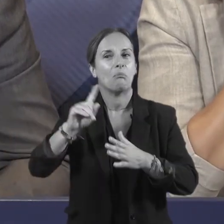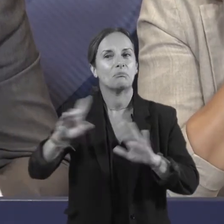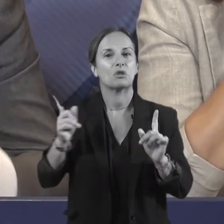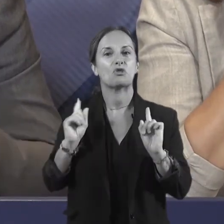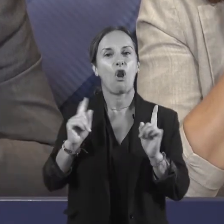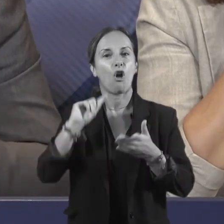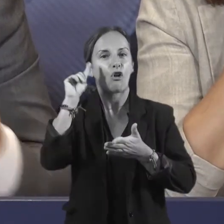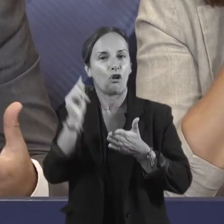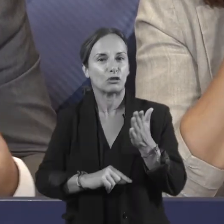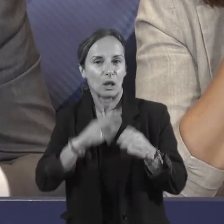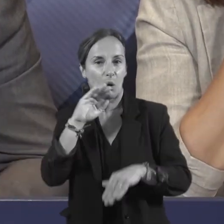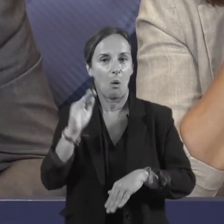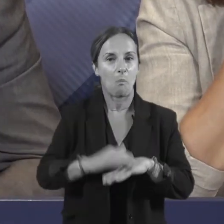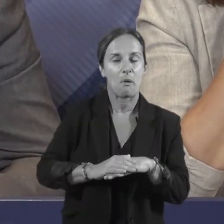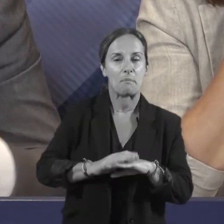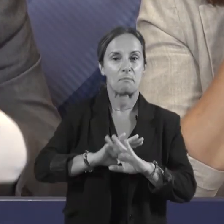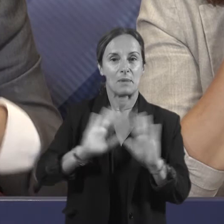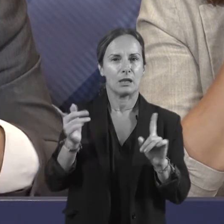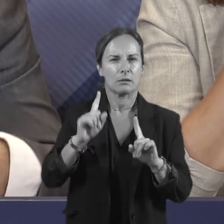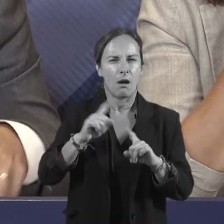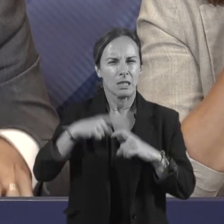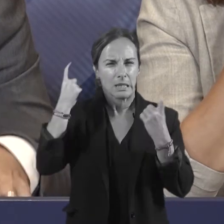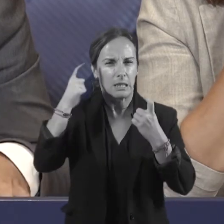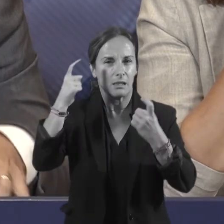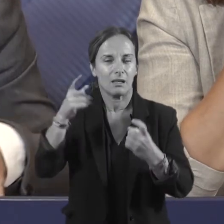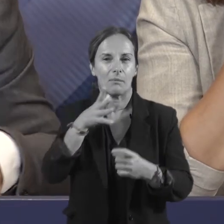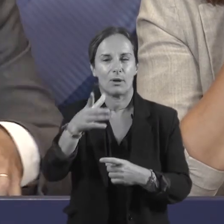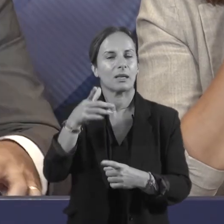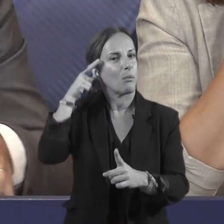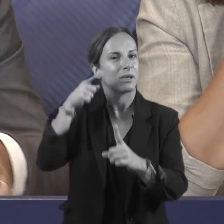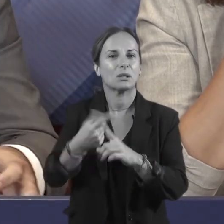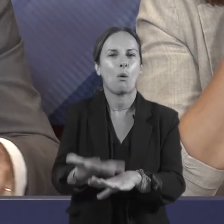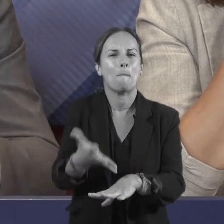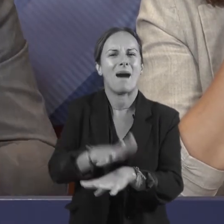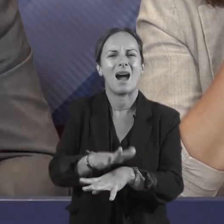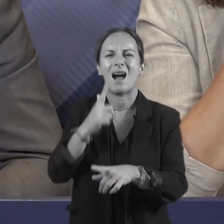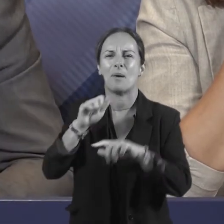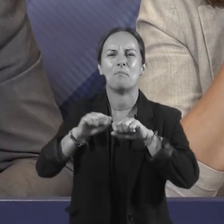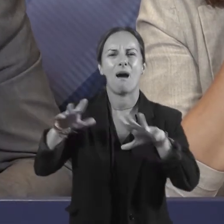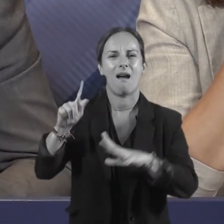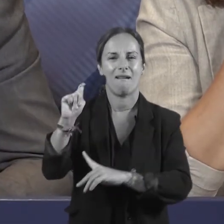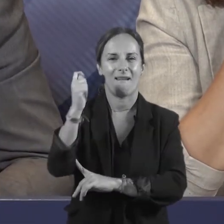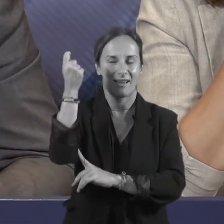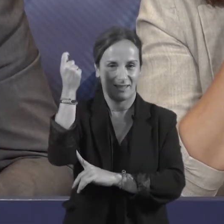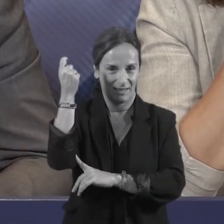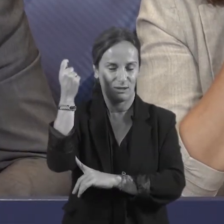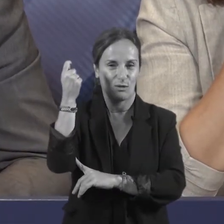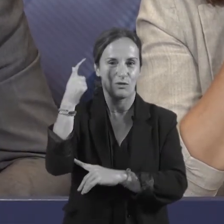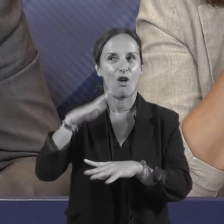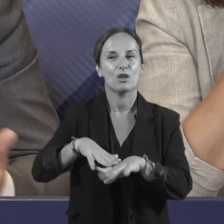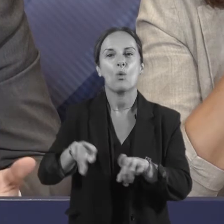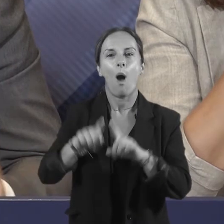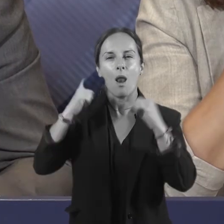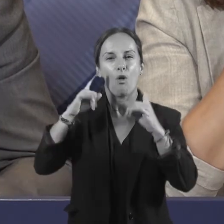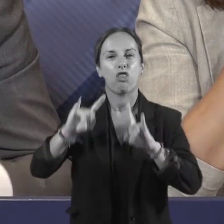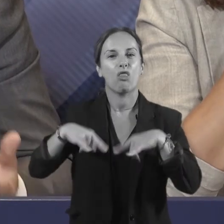contracte per aquest sentiment que tenen de Mallorca i d'estar aquí, no? I d'estar radicats i de poder compartir amb nosaltres iniciatives que jo crec que